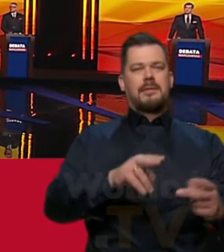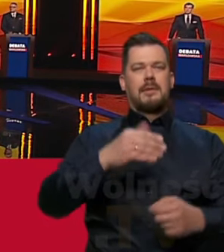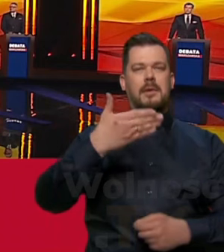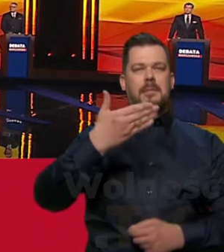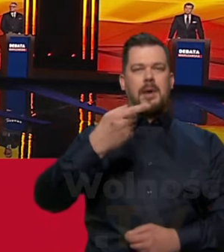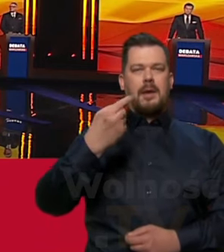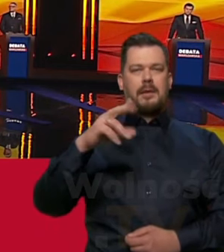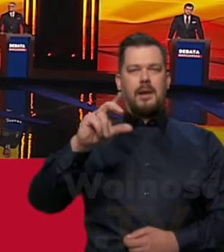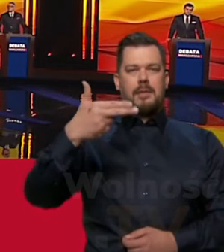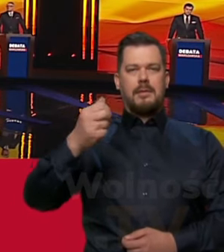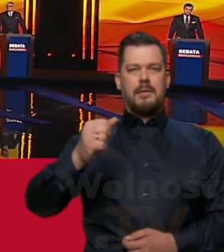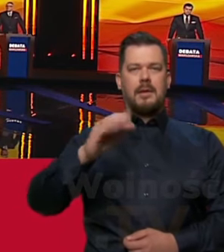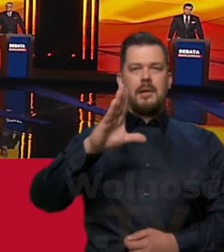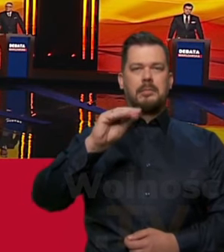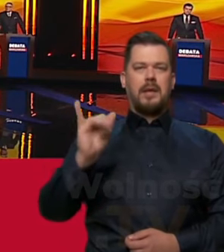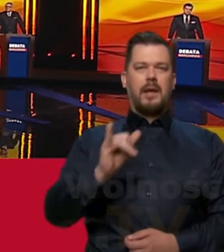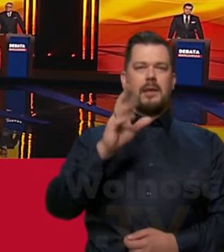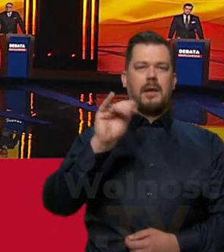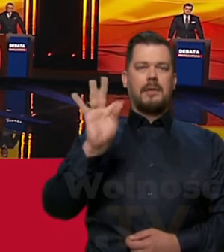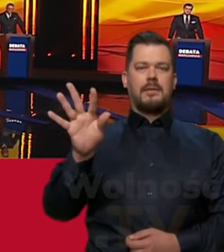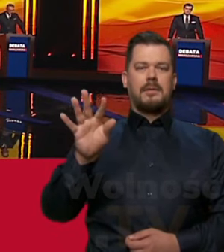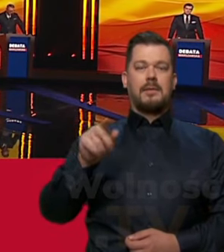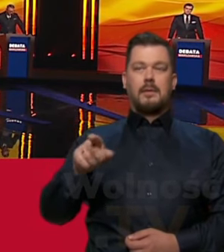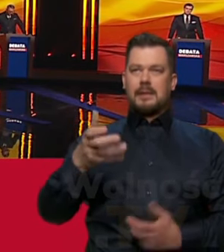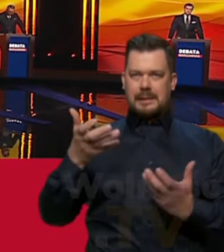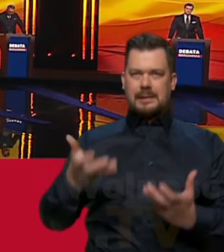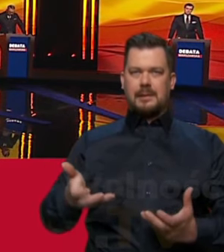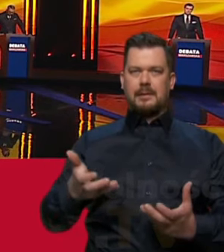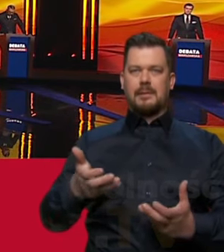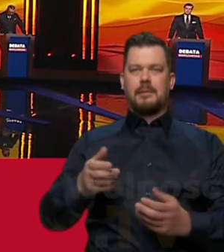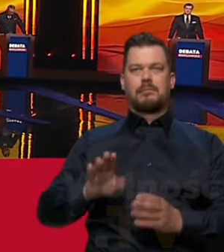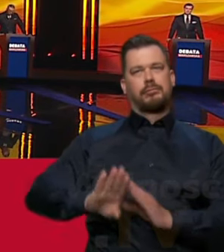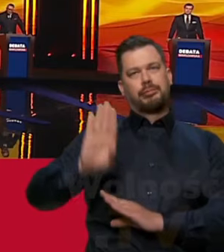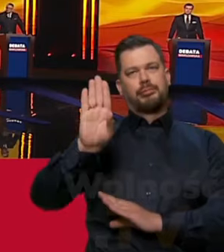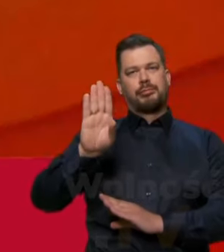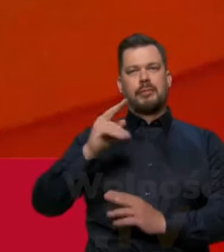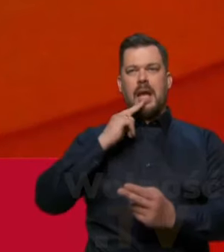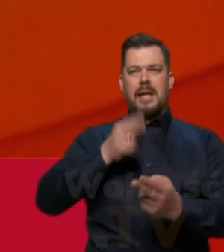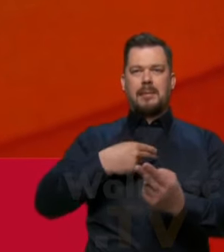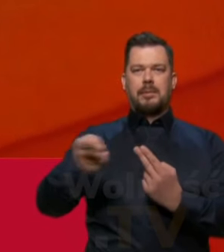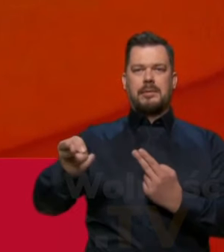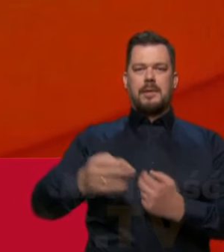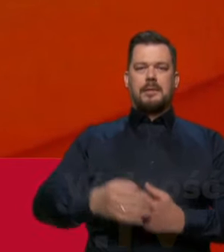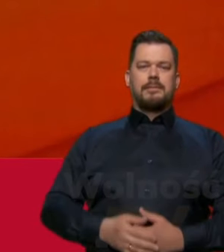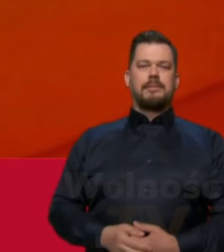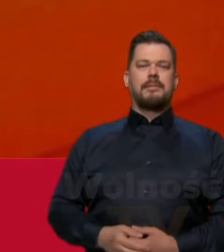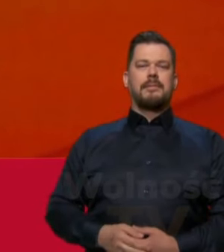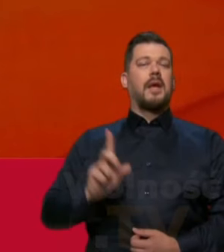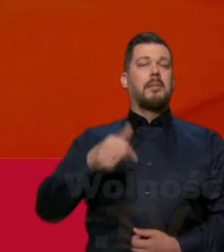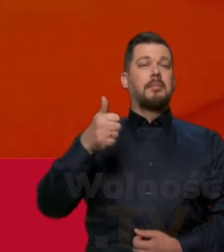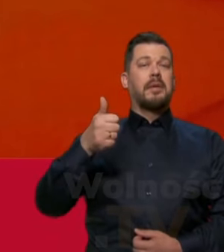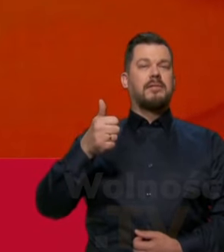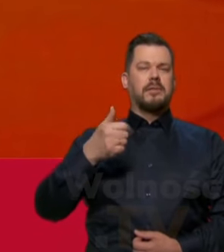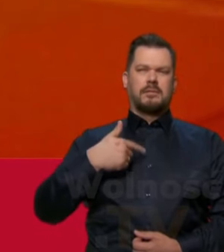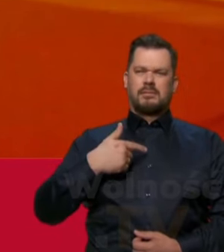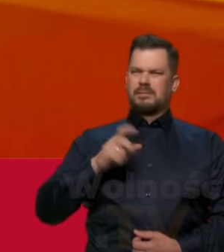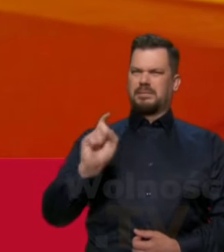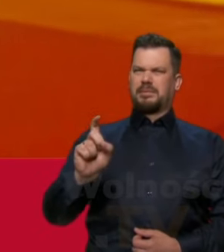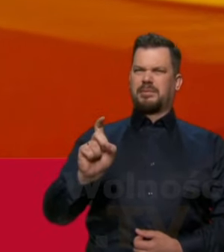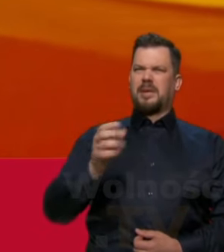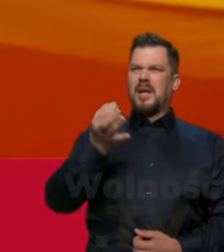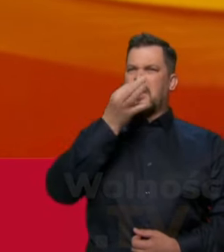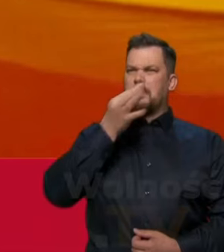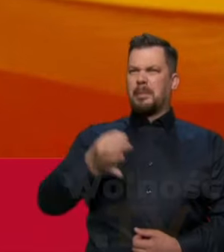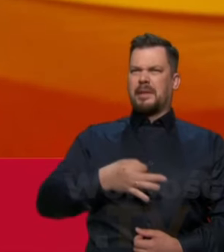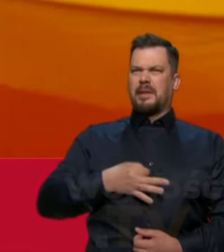Magdalenie Biejat, która również zgłosiła chęć zgłoszenia tutaj riposty. Przede wszystkim chciałam zgłosić zastrzeżenie do samego pytania,